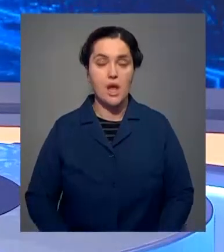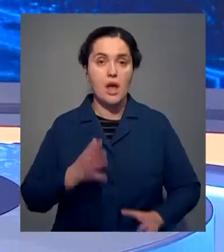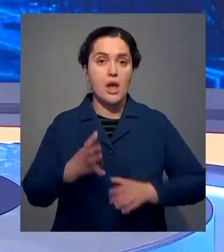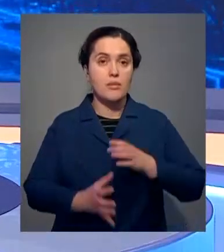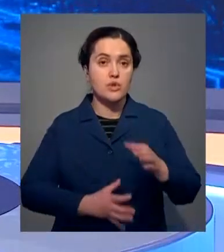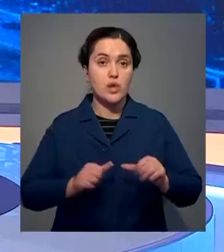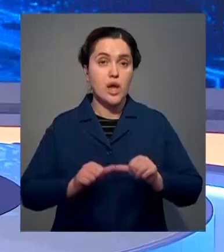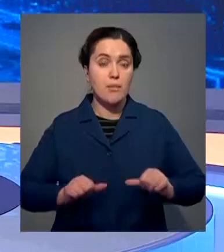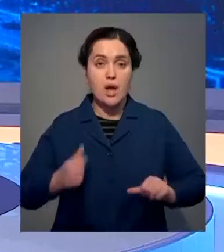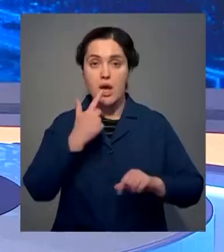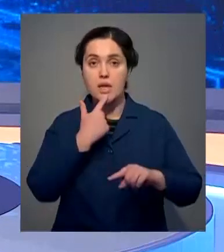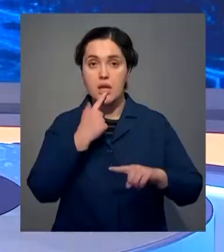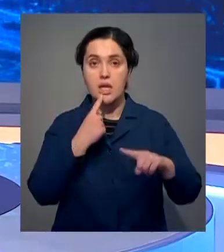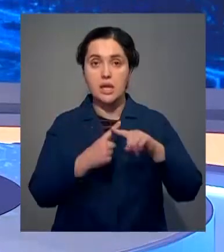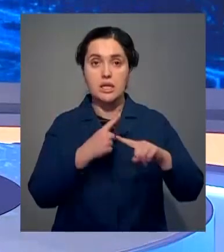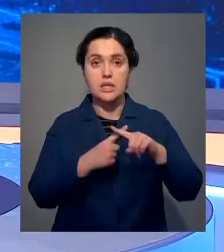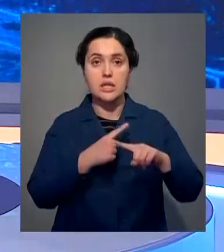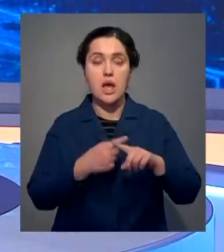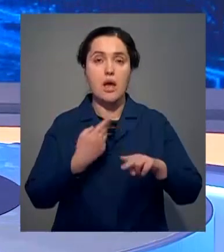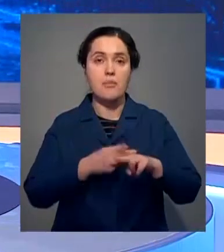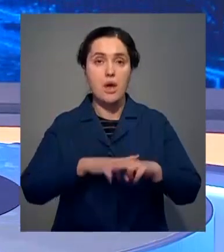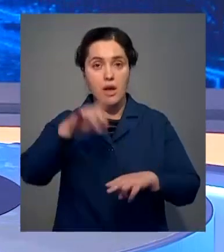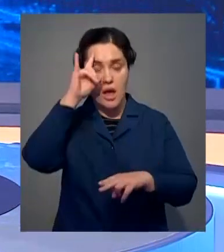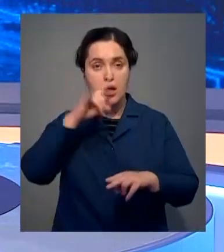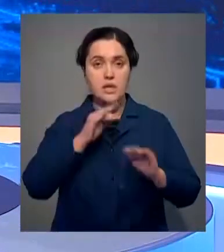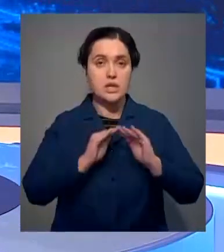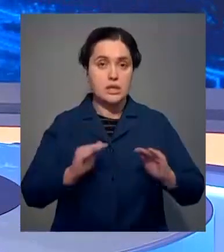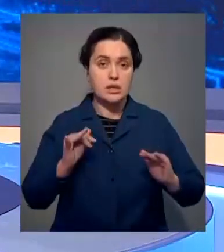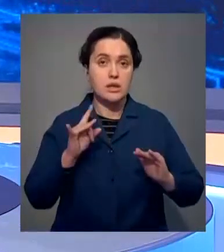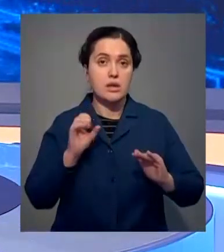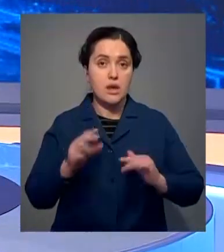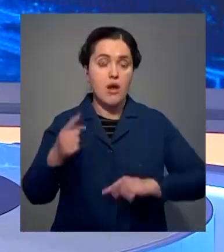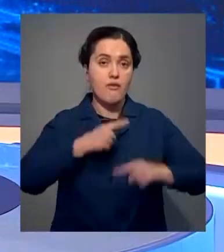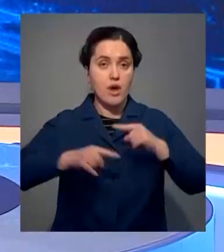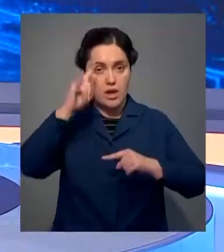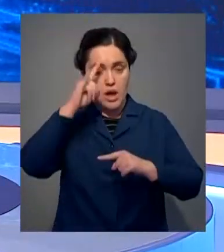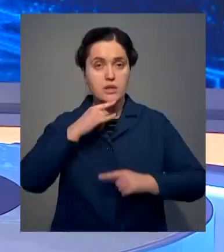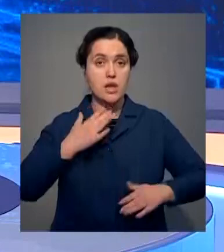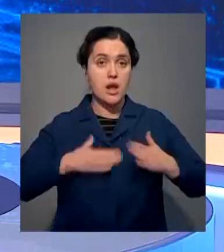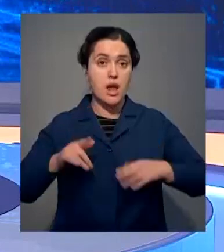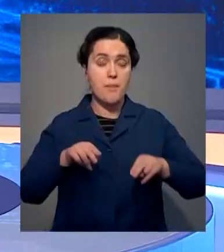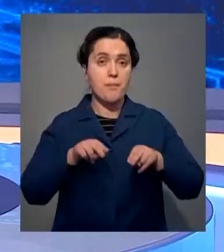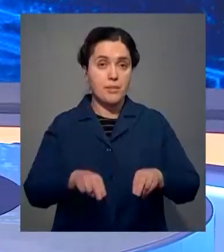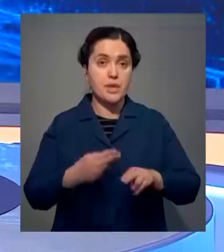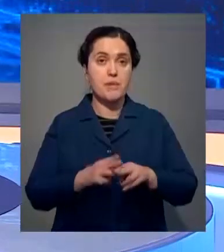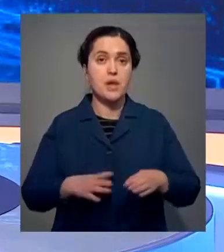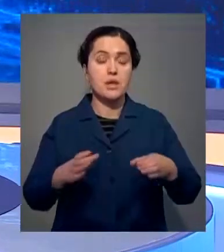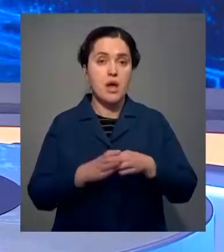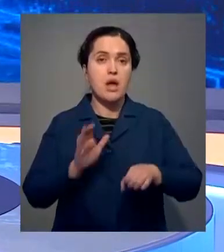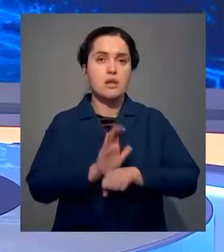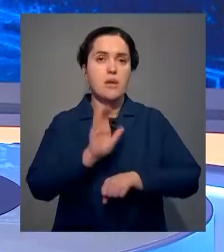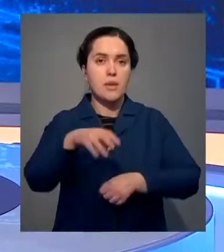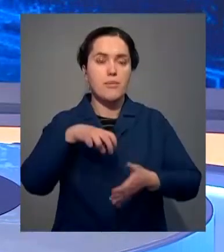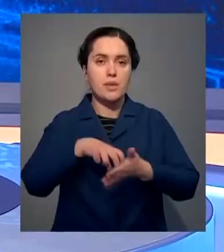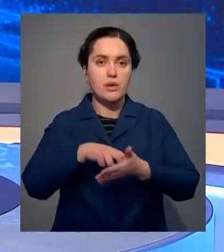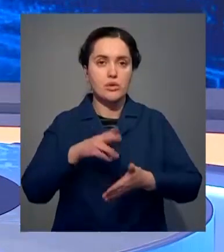Международный комитет Красного Креста приветствует возвращение казахстанских детей из Ирака. Президент этой гуманитарной организации Петер Маурер направил письмо